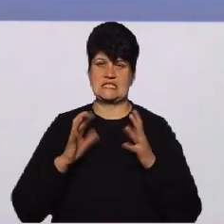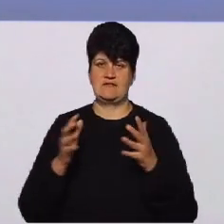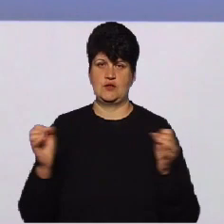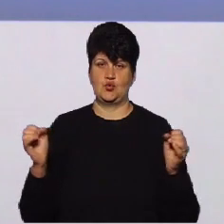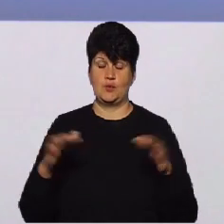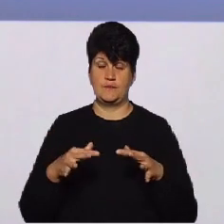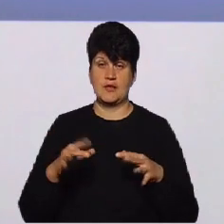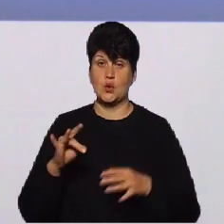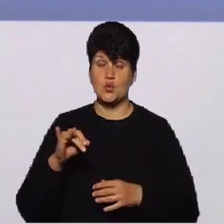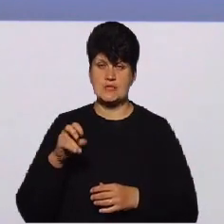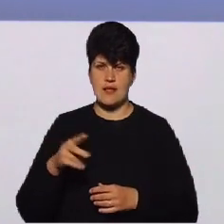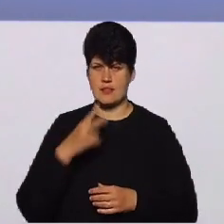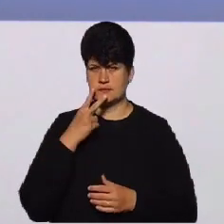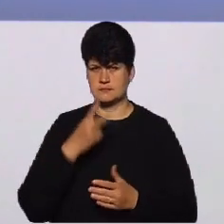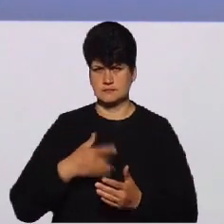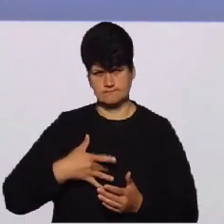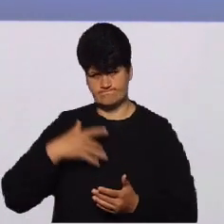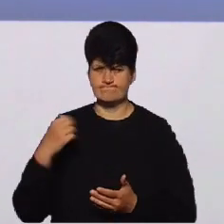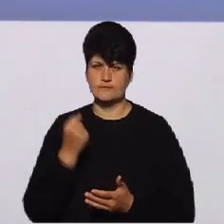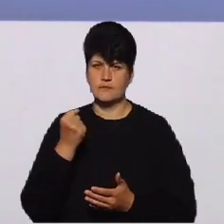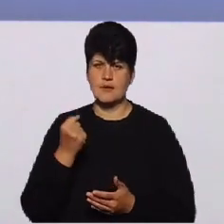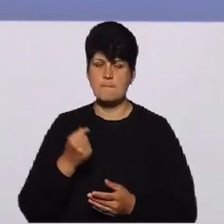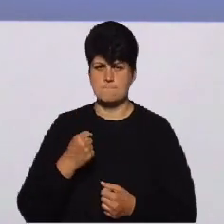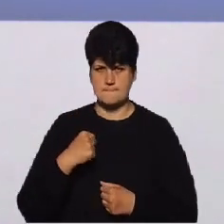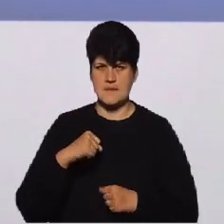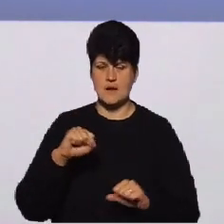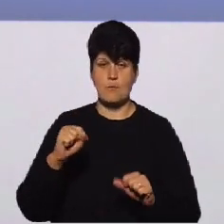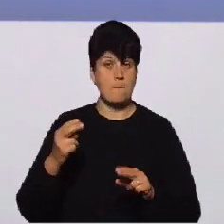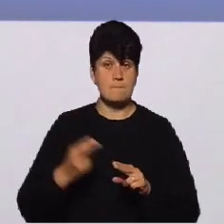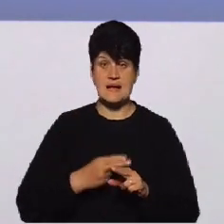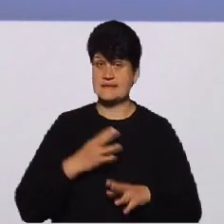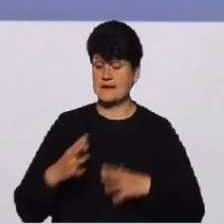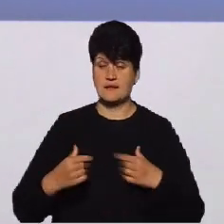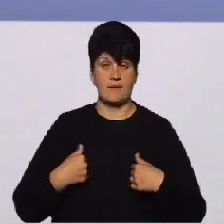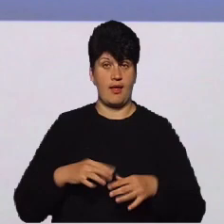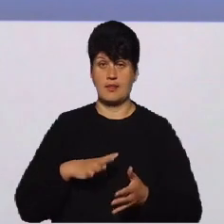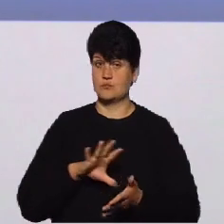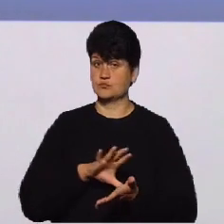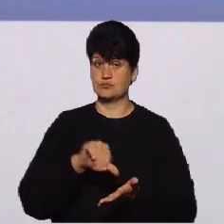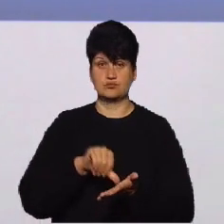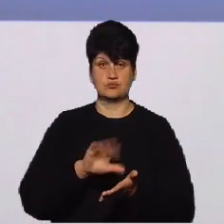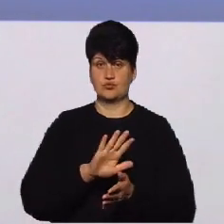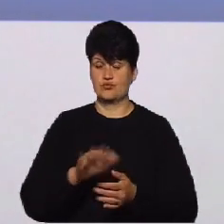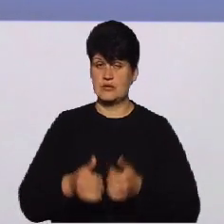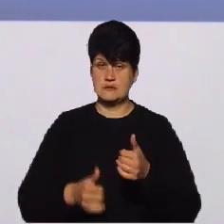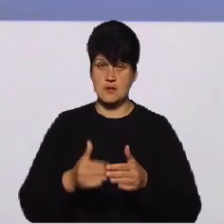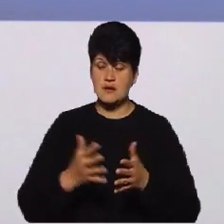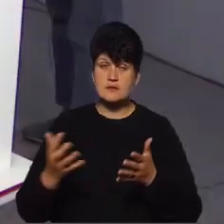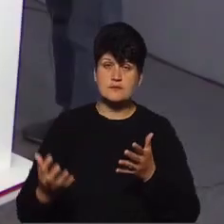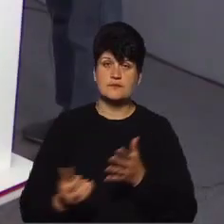проявивши волю до перемоги і без тренера, тому що я не був на цих змаганнях, виборола срібну